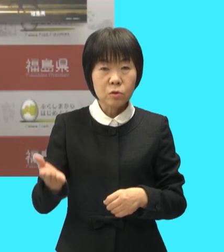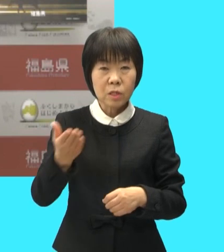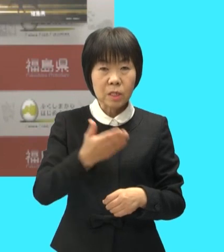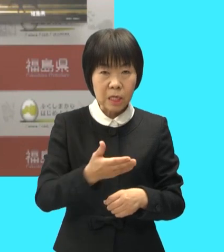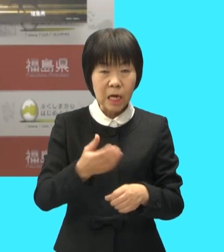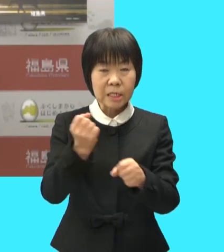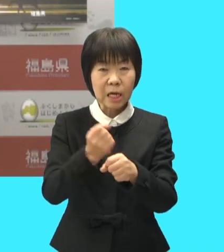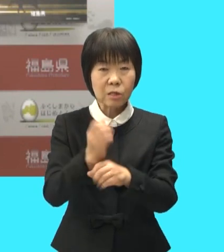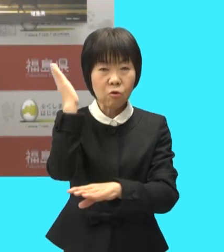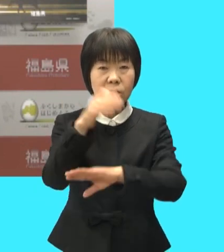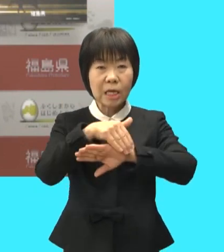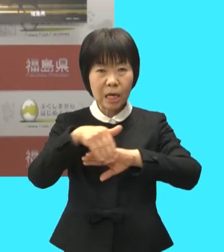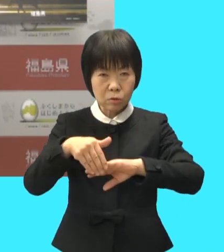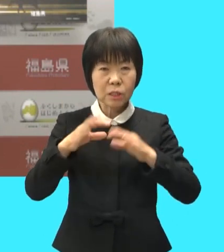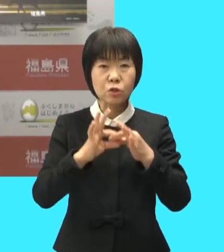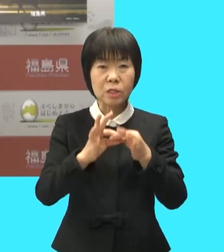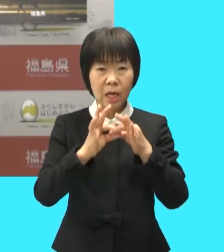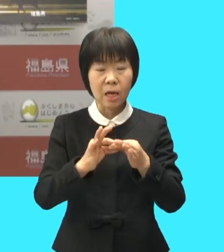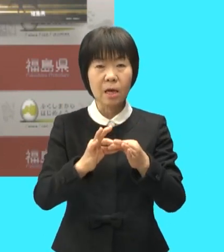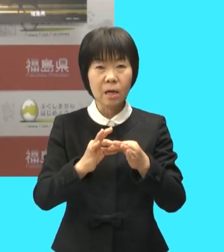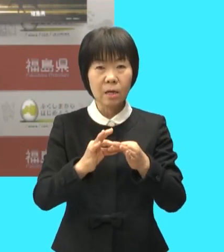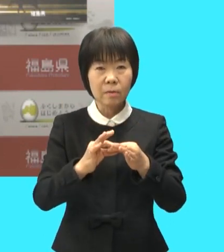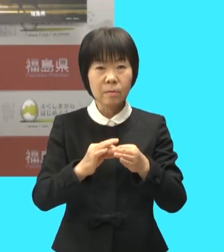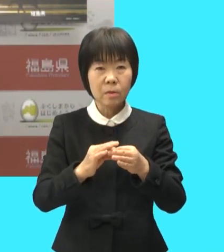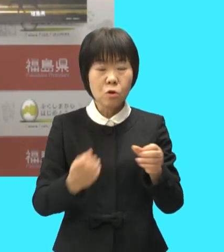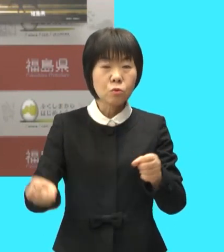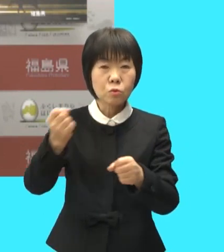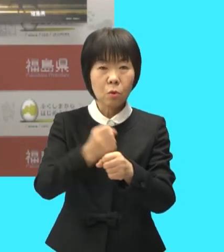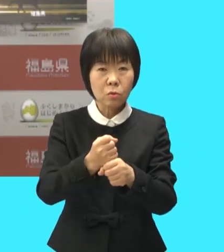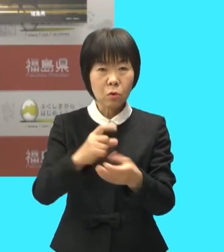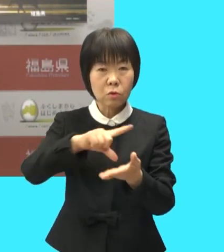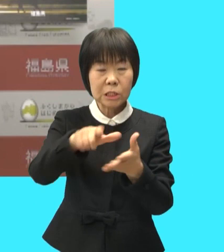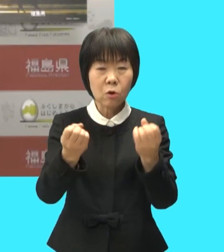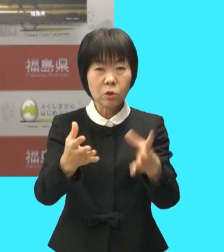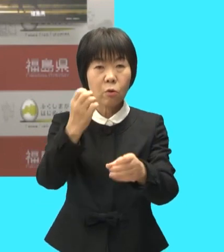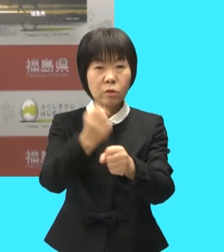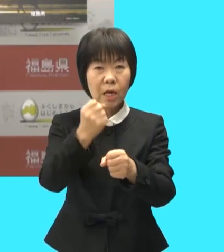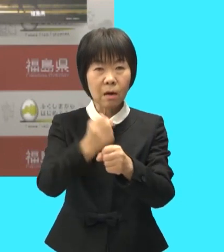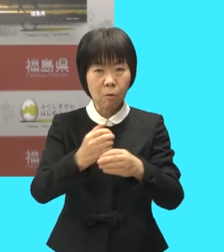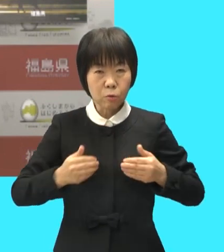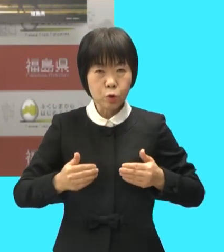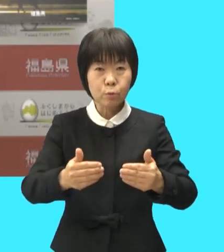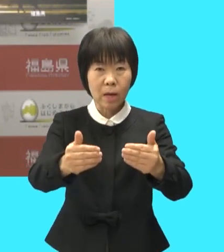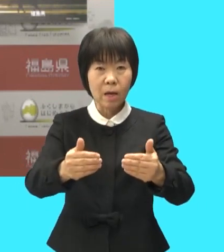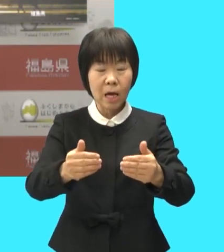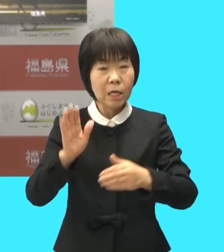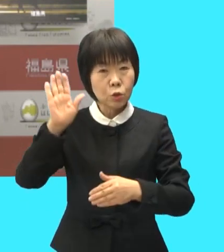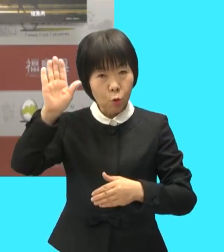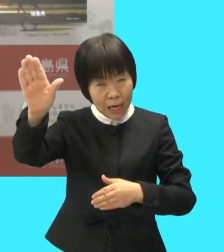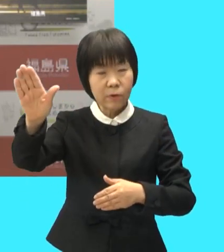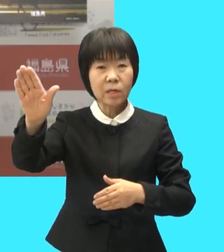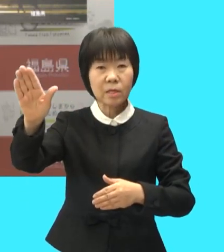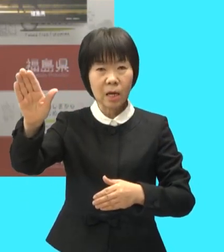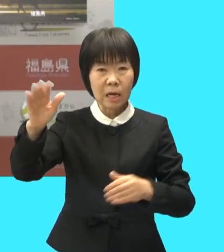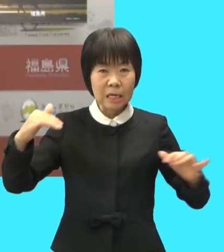に産業政策についてであります。復興と地方創生を前に進め、将来にわた